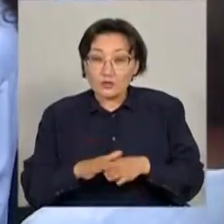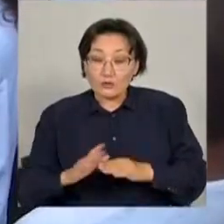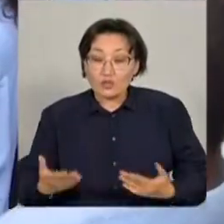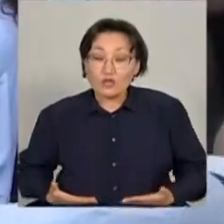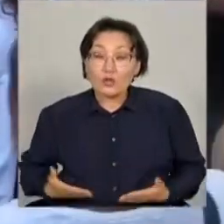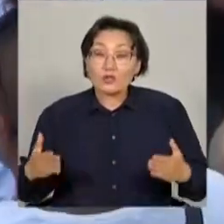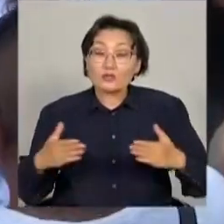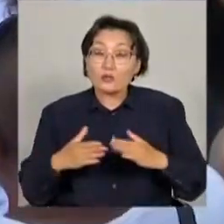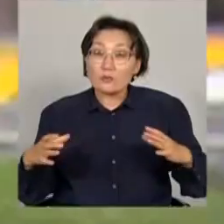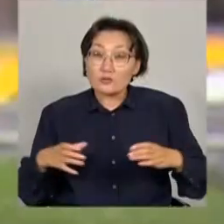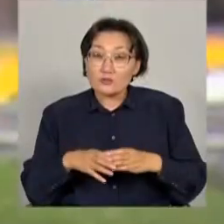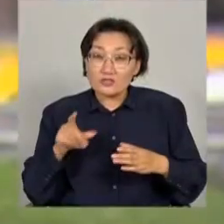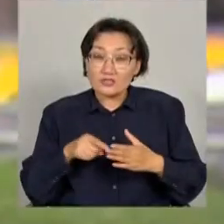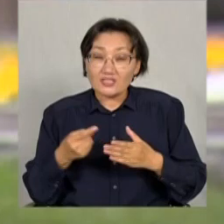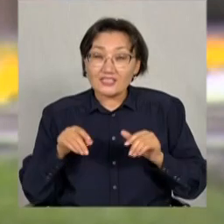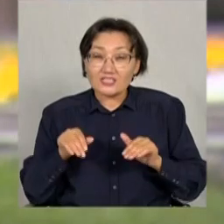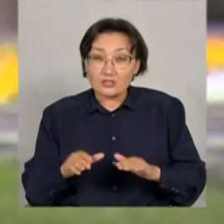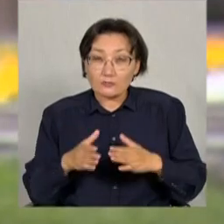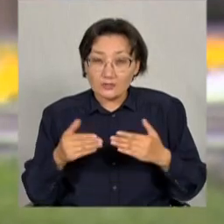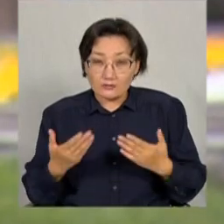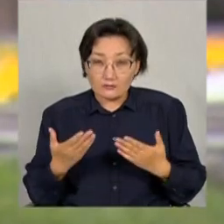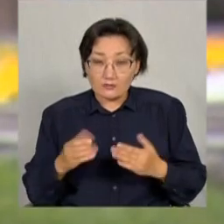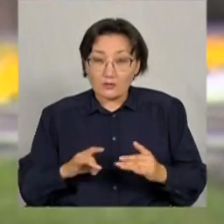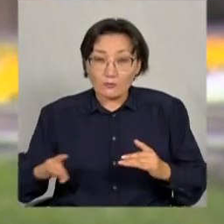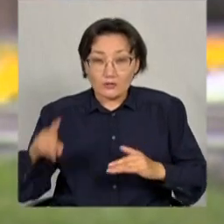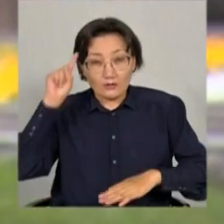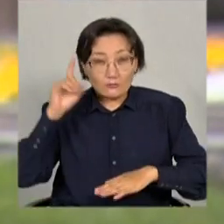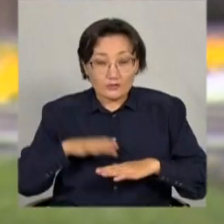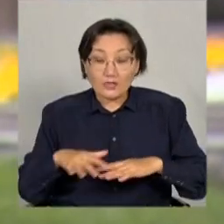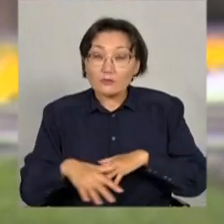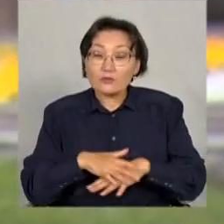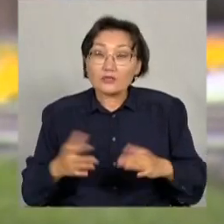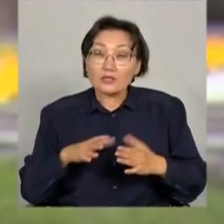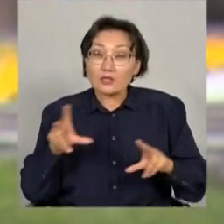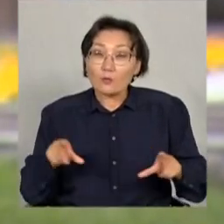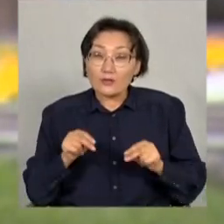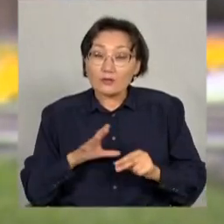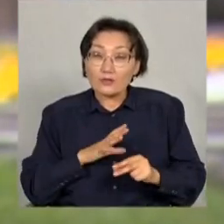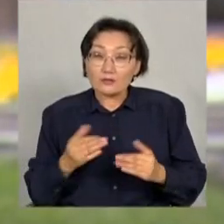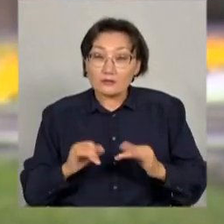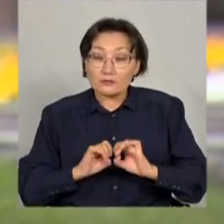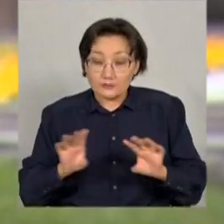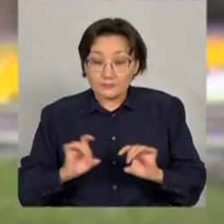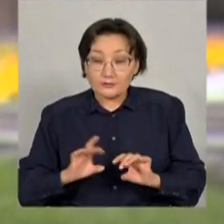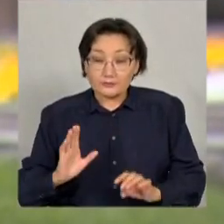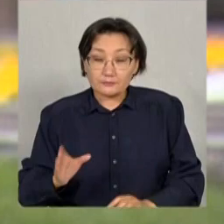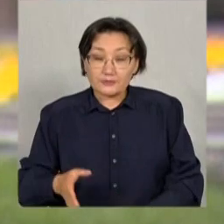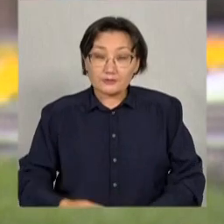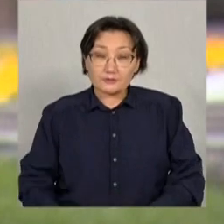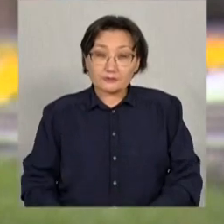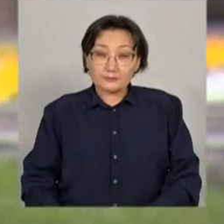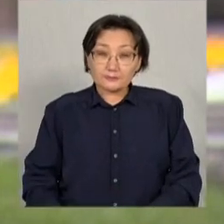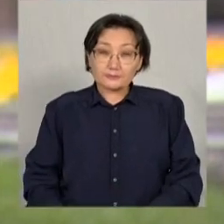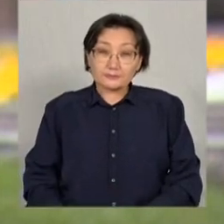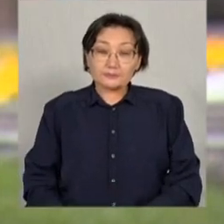үй кешенінің мәселесі неге шешілмей келеді? Аудан әкімі тұрғындарға қандай уәде берді? Өмір Серікбекұлының